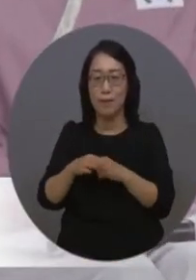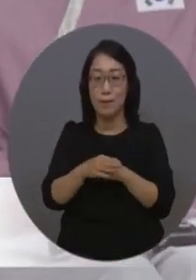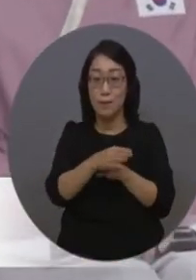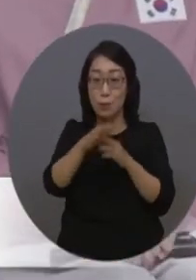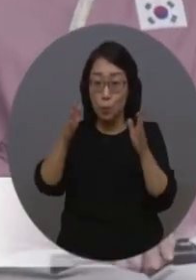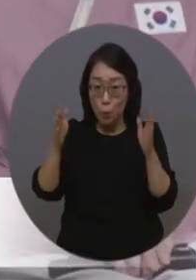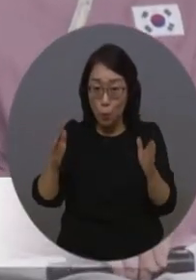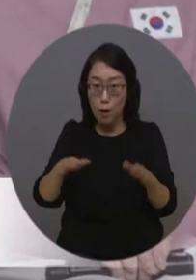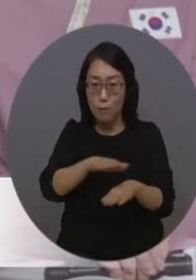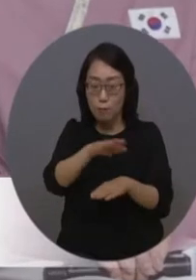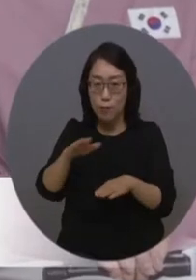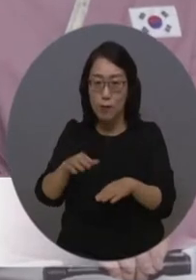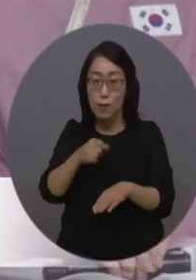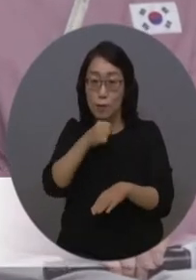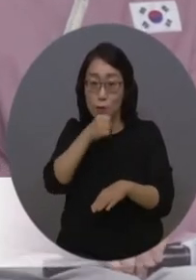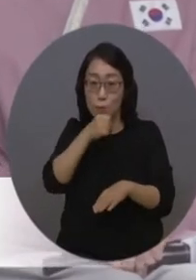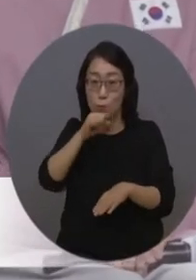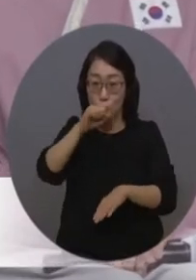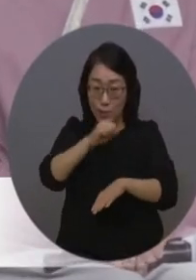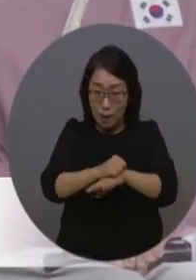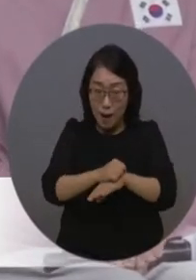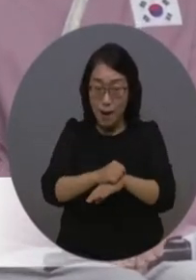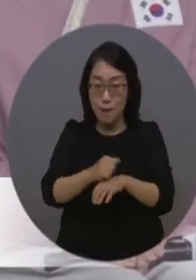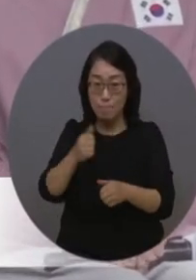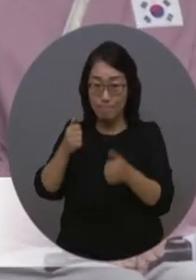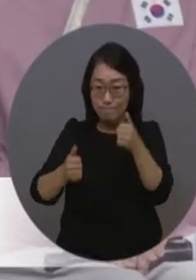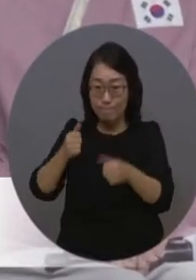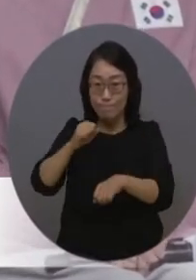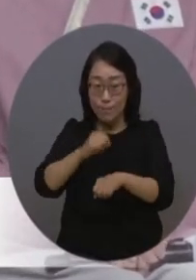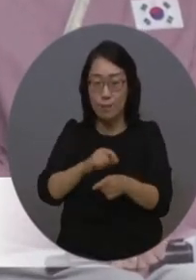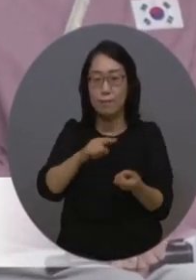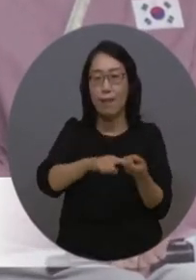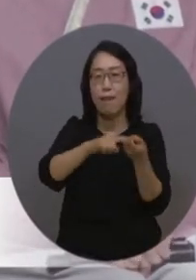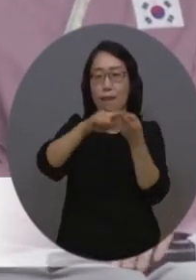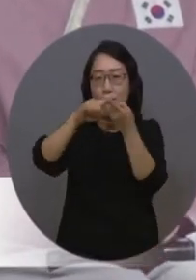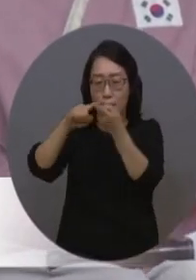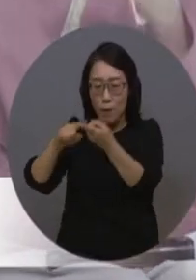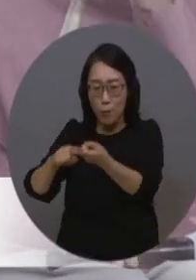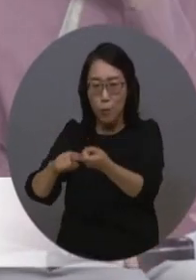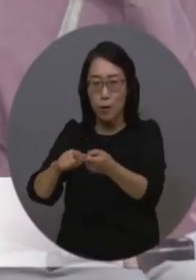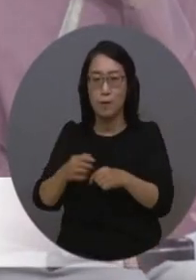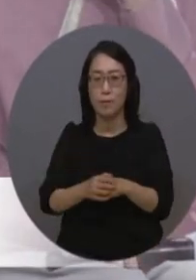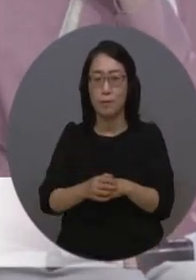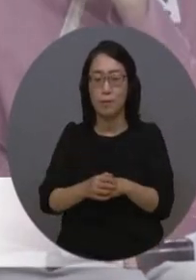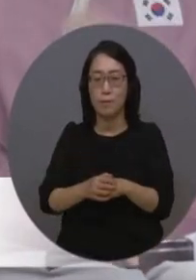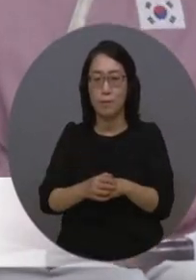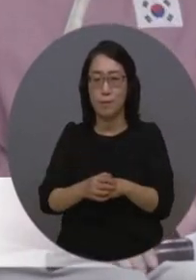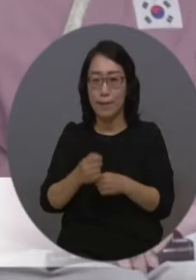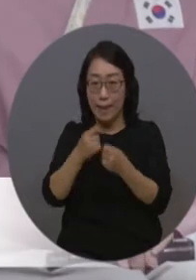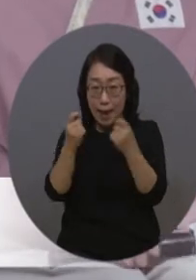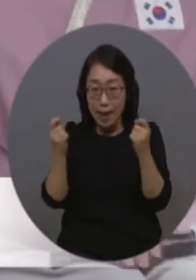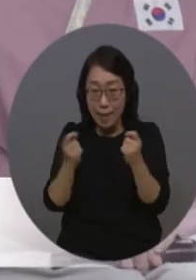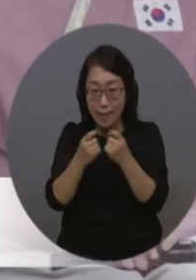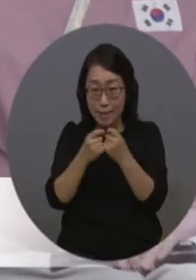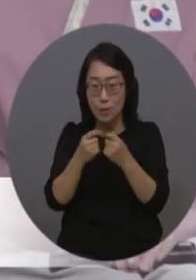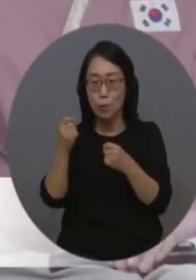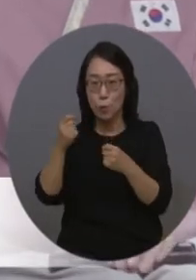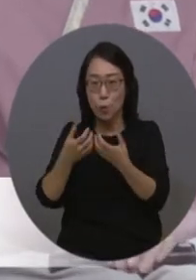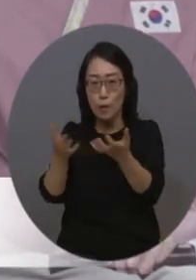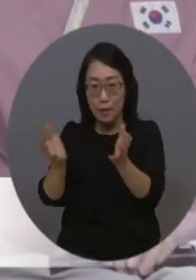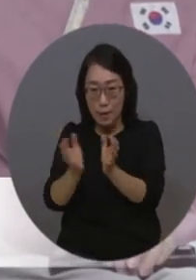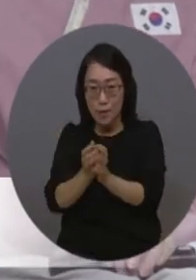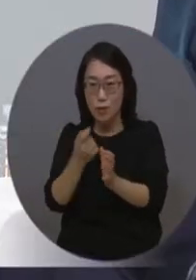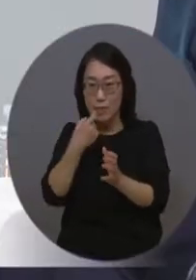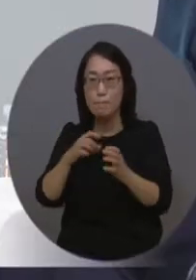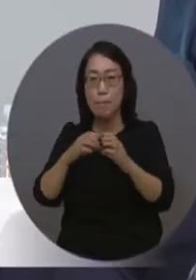이제 성적을 잘 내서 저희도 그걸 그대로 가지고 꼭 개인전 금메달 따고 단체전도 금메달